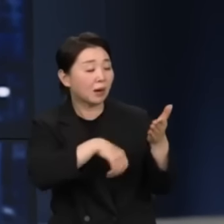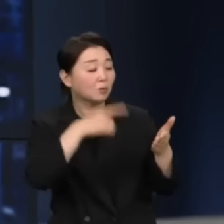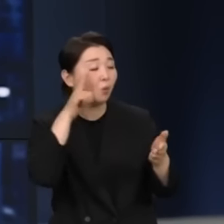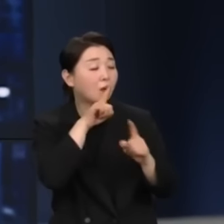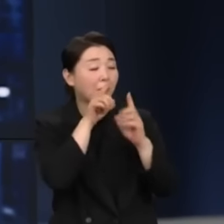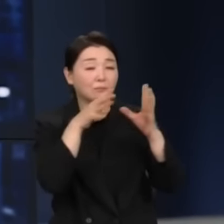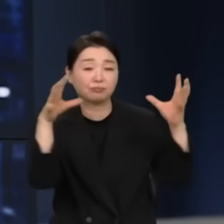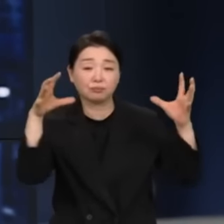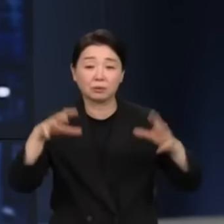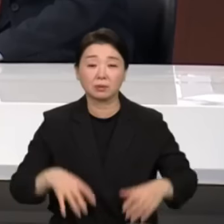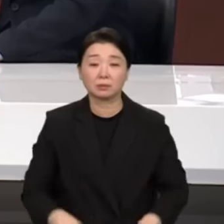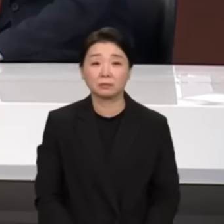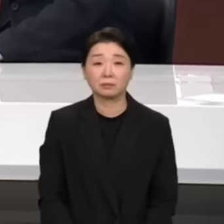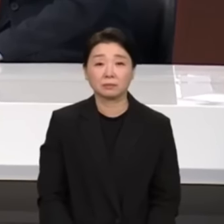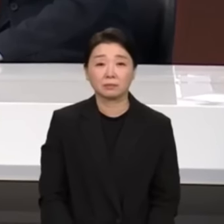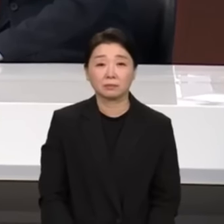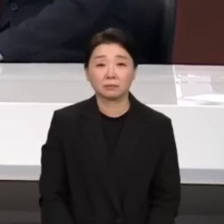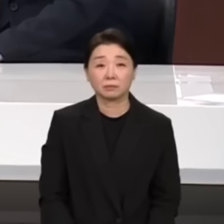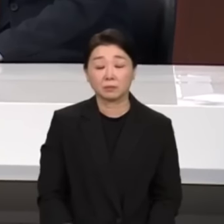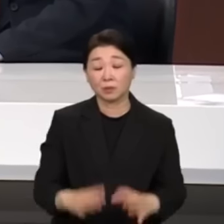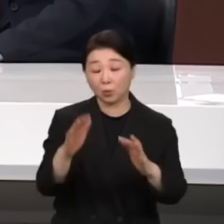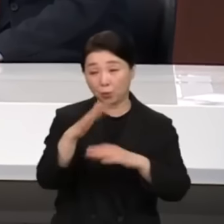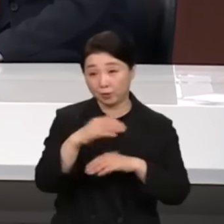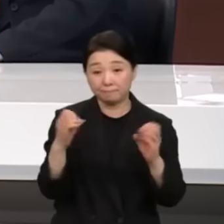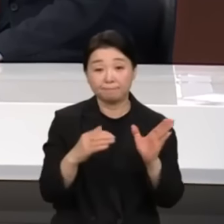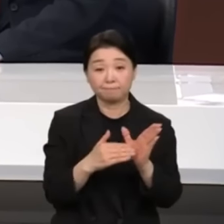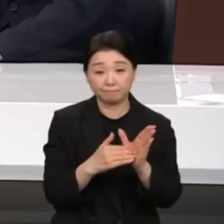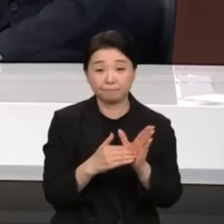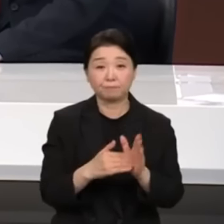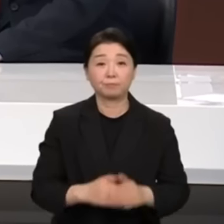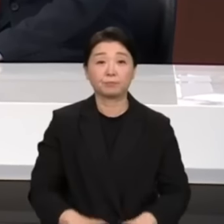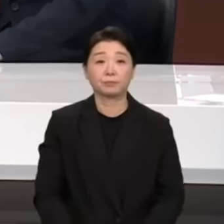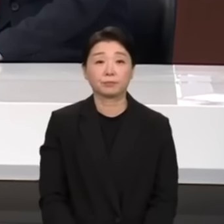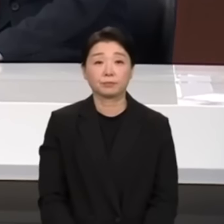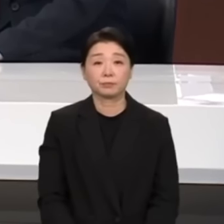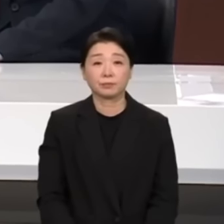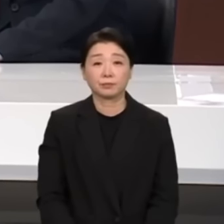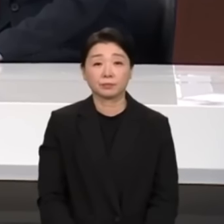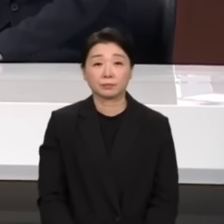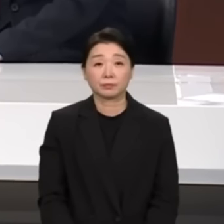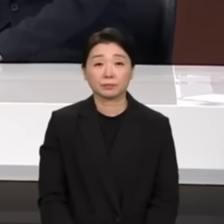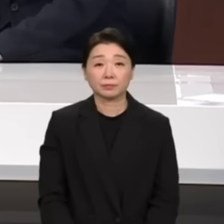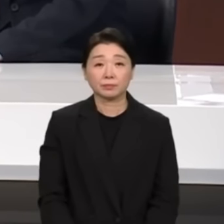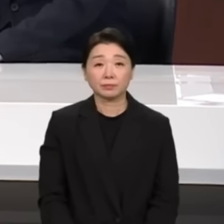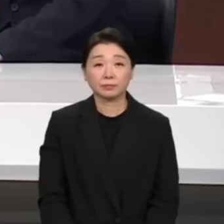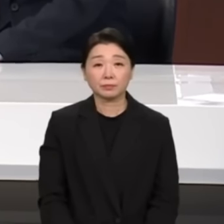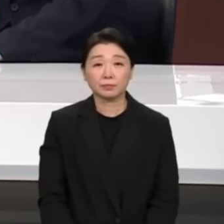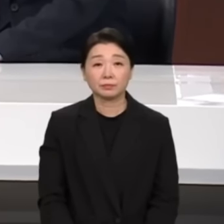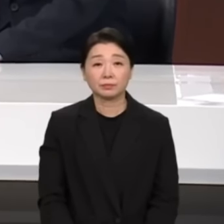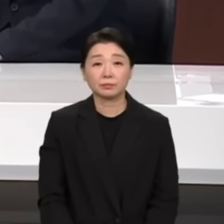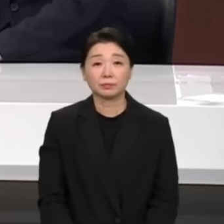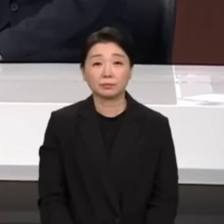커지게 됐습니다. 네, 알겠습니다. 오늘은 여기까지 짚어보겠습니다. 유선희 기자였습니다.